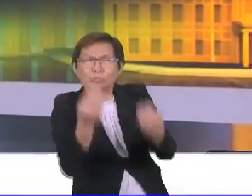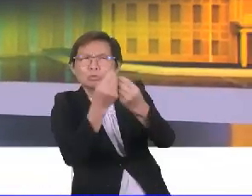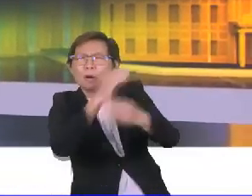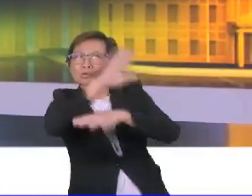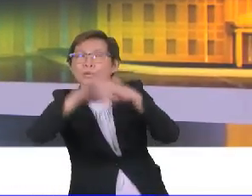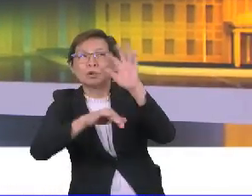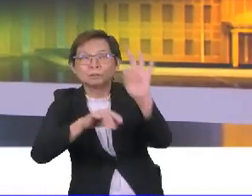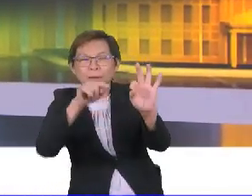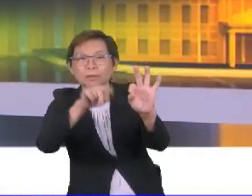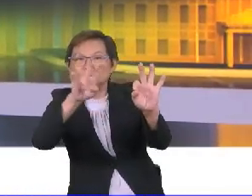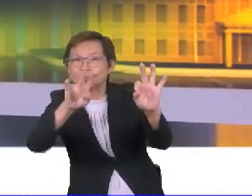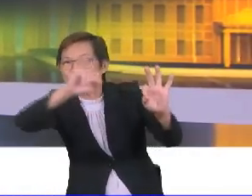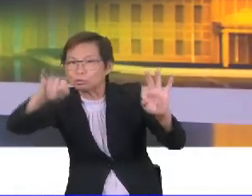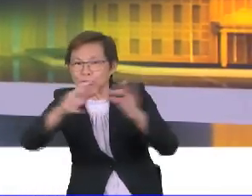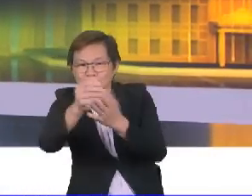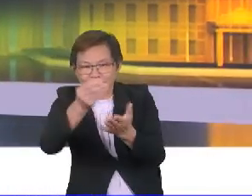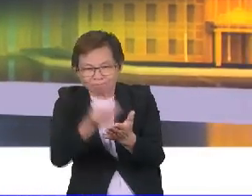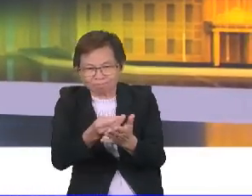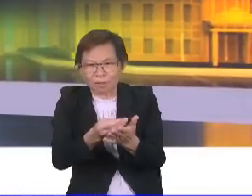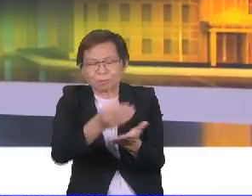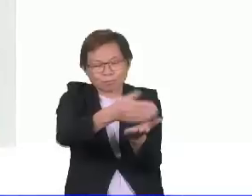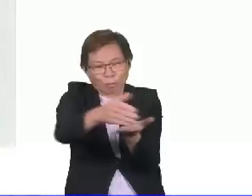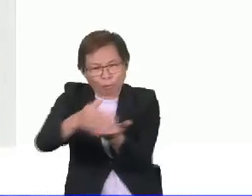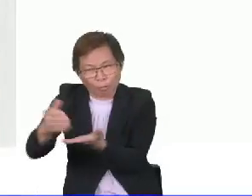90-an 7 juta ringgit